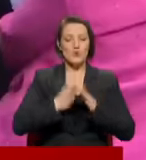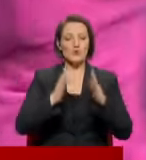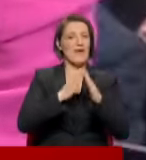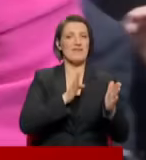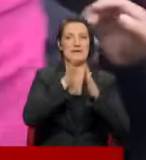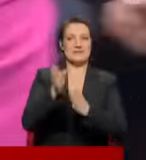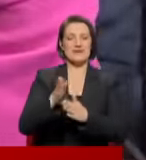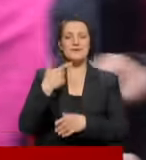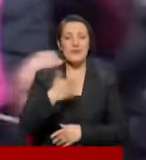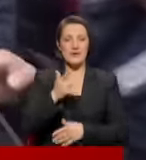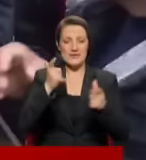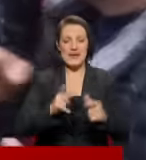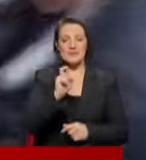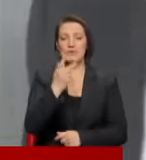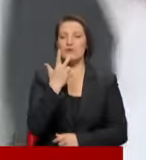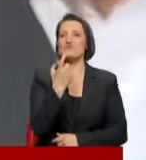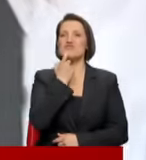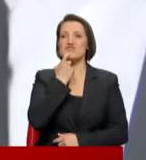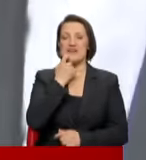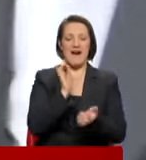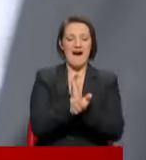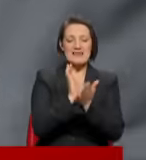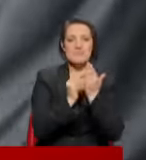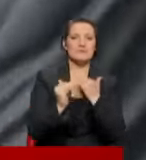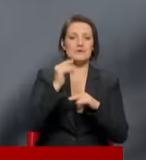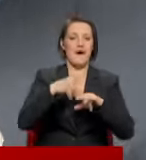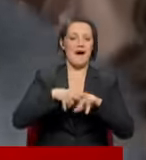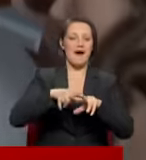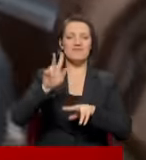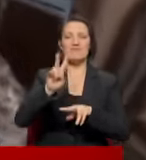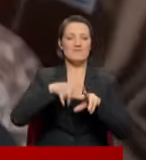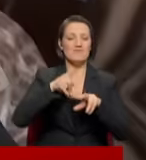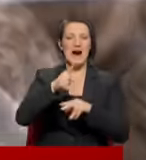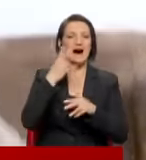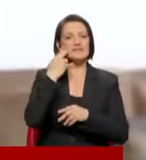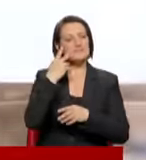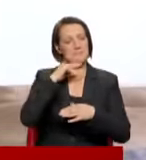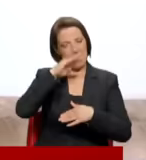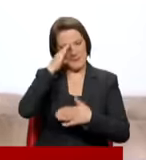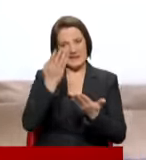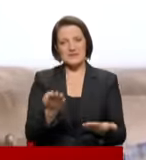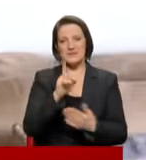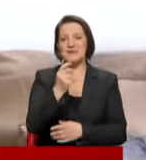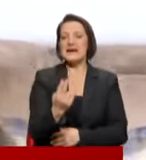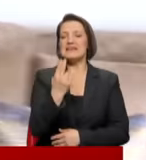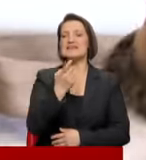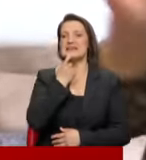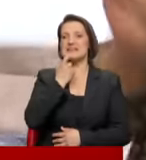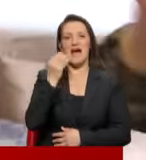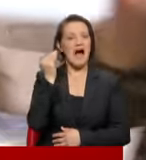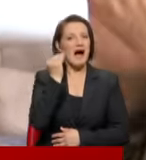eve gitti. Köyünde 93 yaşındaki aile büyüğü Havva Cimşit'le bayramlaştı. Sonra da 97